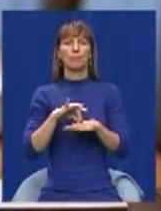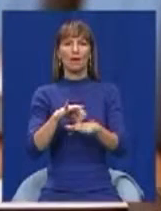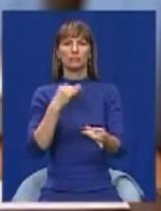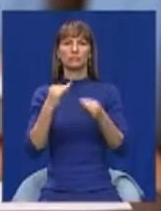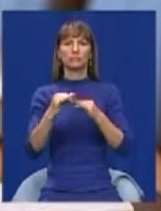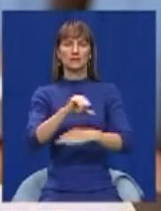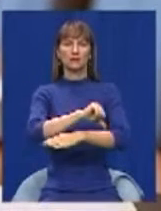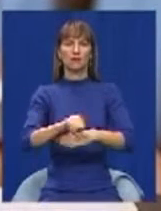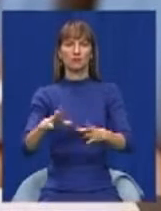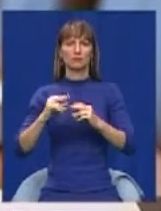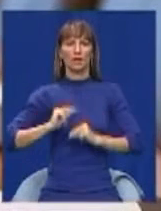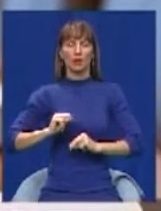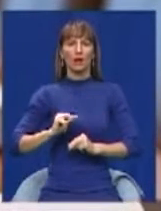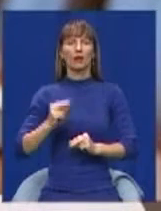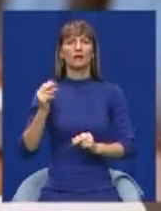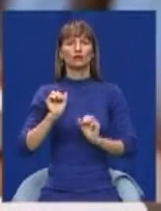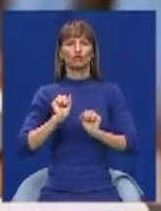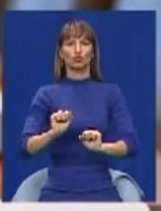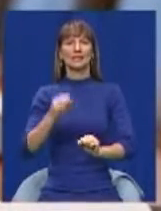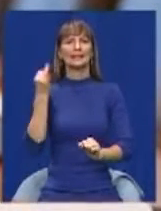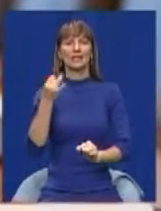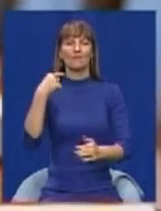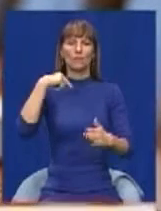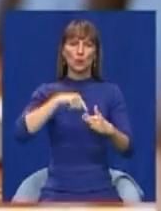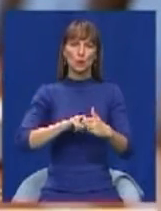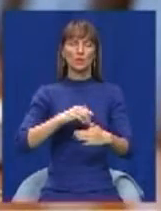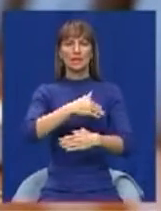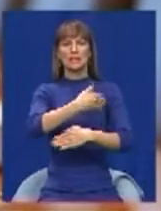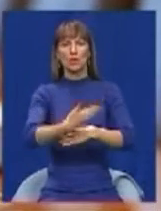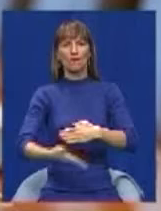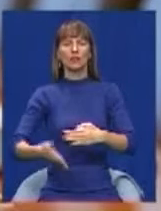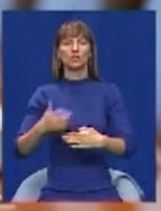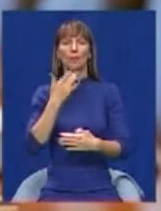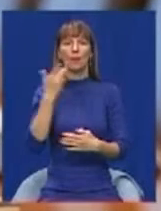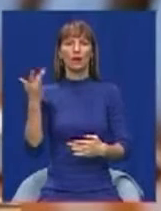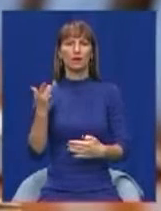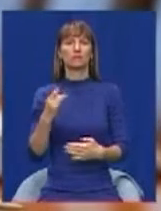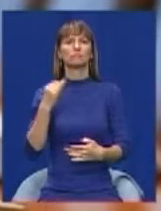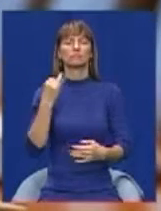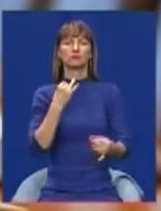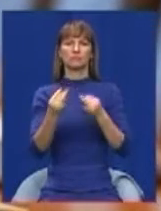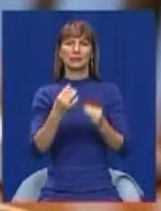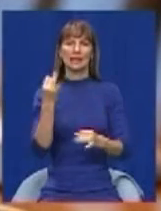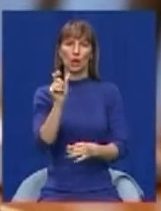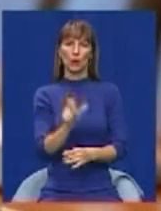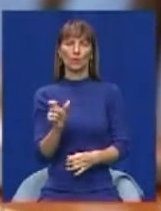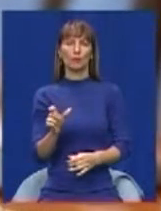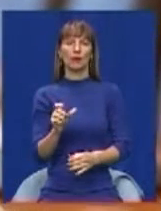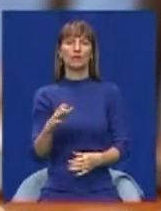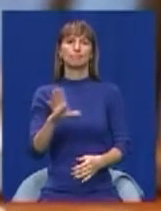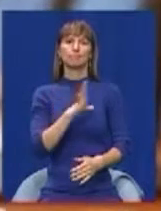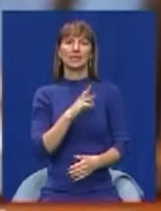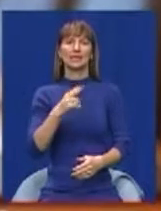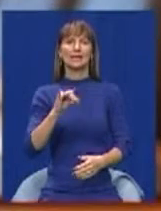партнерами, відстоюють інтереси зовнішньої та внутрішньої національної політики, спілкуються з цікавими людьми. Стати дипломатом